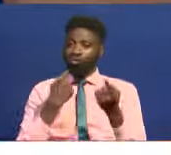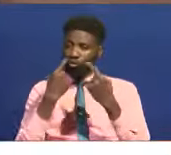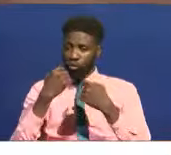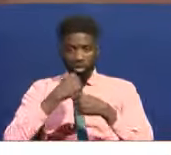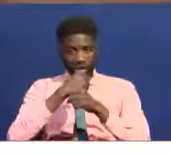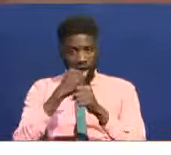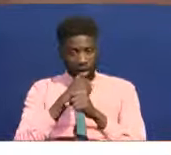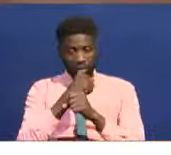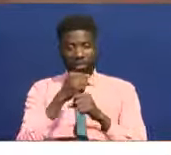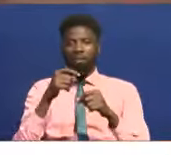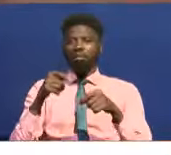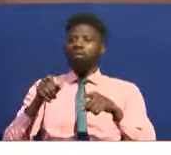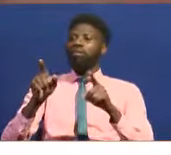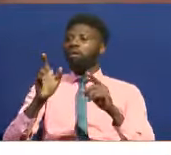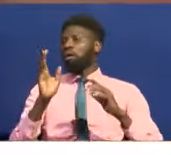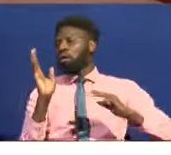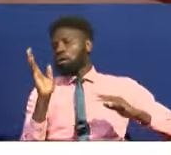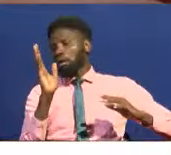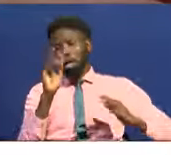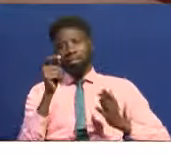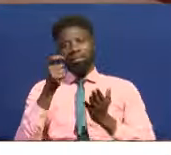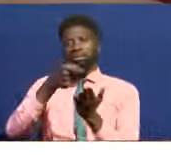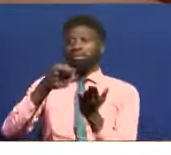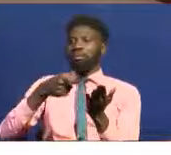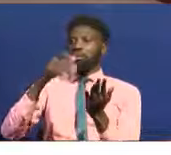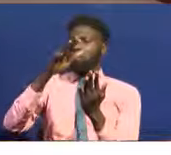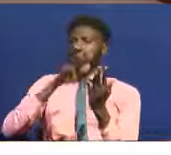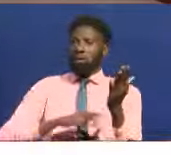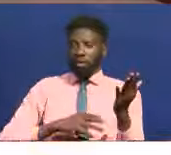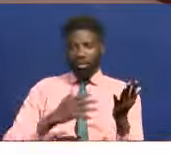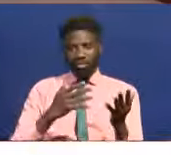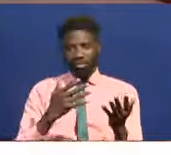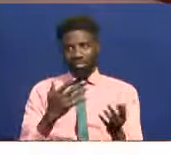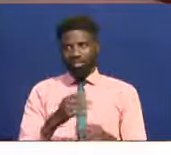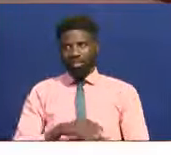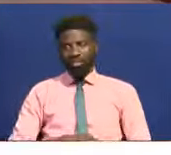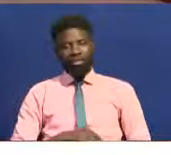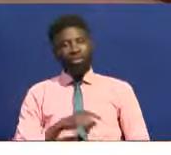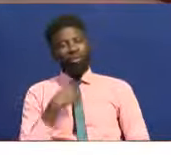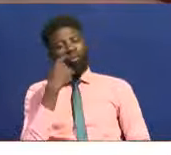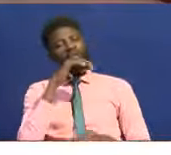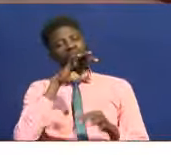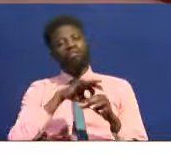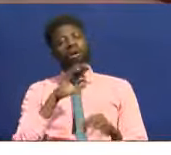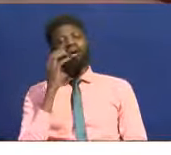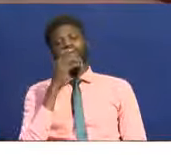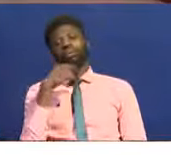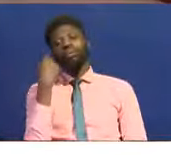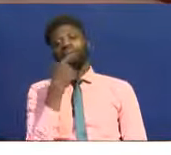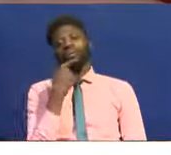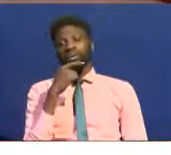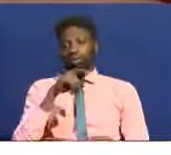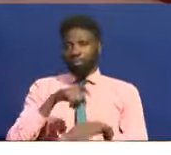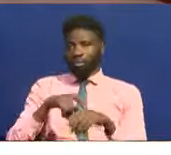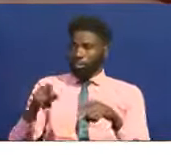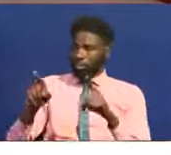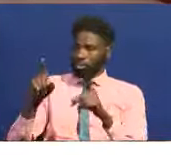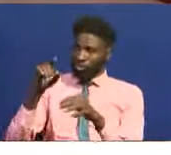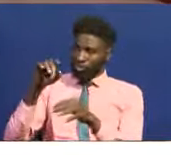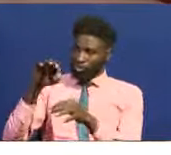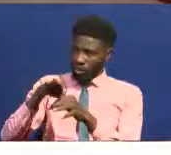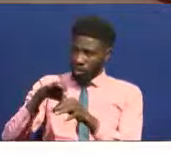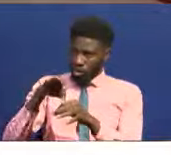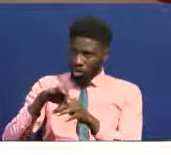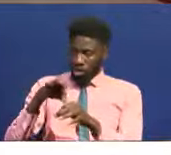wakuje tushikane, tusaidie watu wetu. Nyinyi ndio mlichagua Rigathi Gachagua, masio nyinyi. Wakati Rigathi atakuwa amechokesha nyinyi, ni